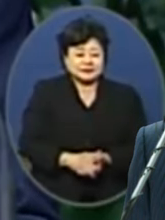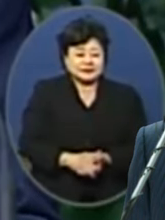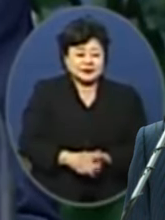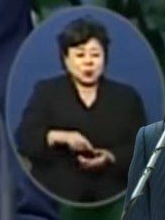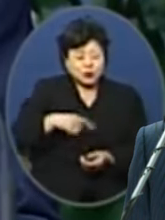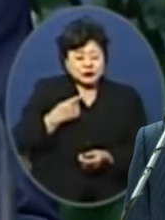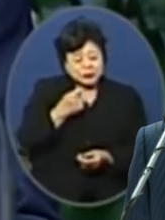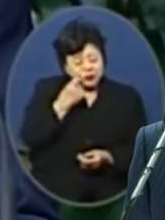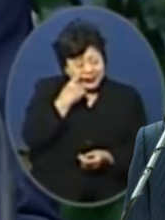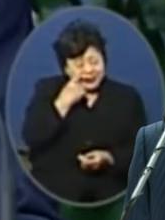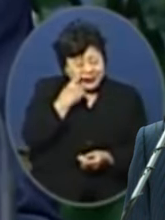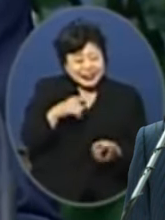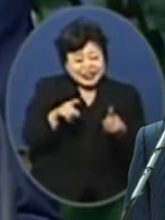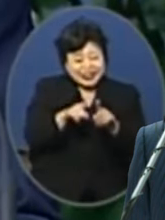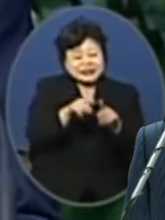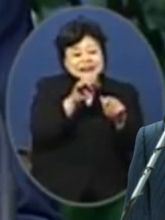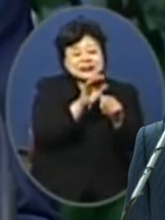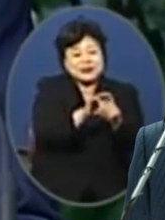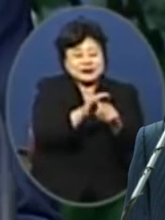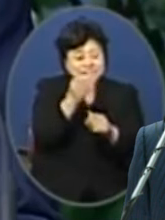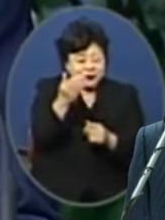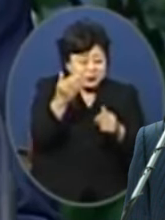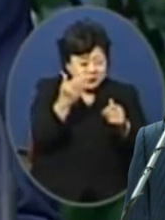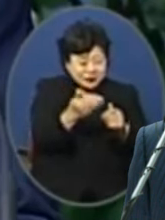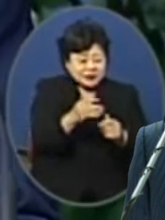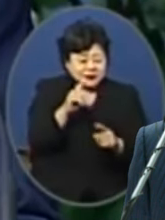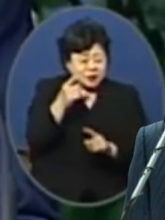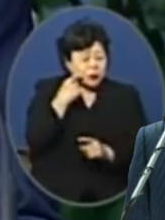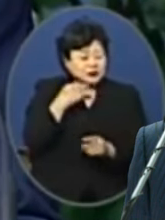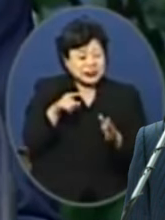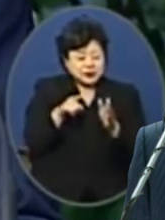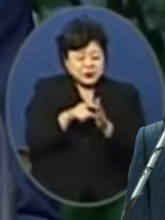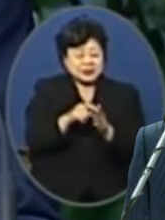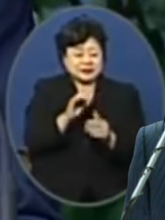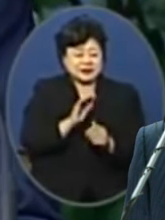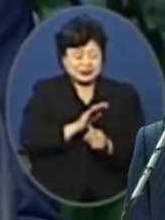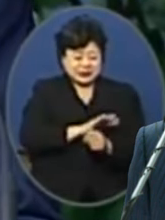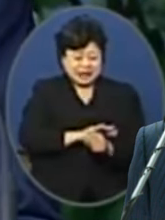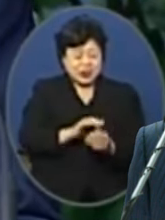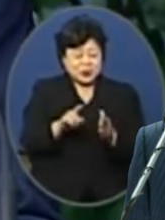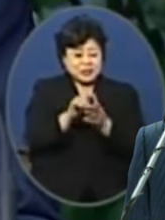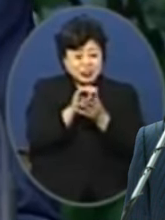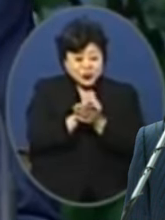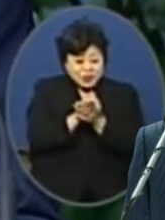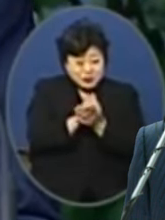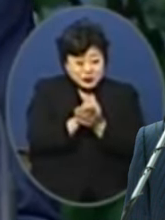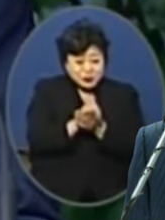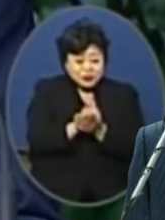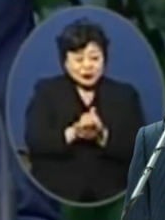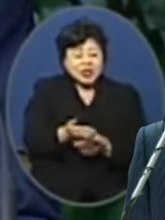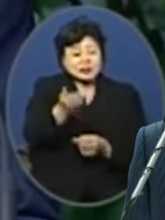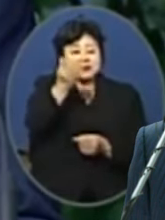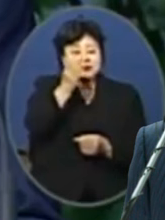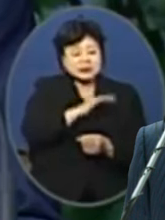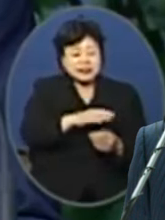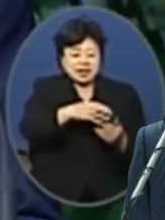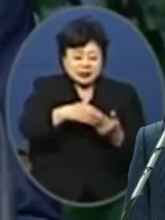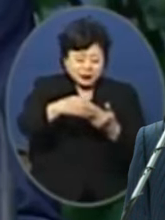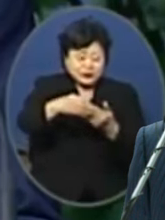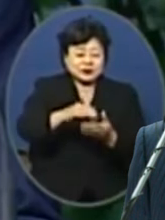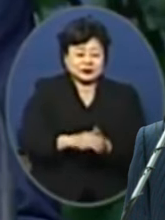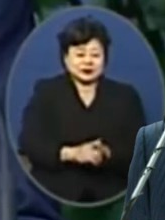불은 없습니다 그 여러분께서 장 잘 위해서 기도해 주고 제가 선배로서 잘 끌어